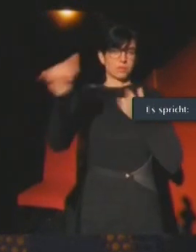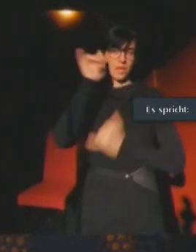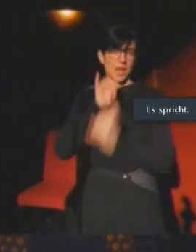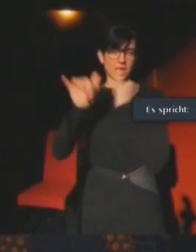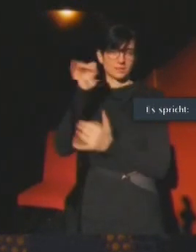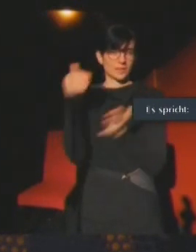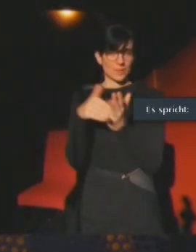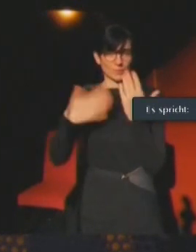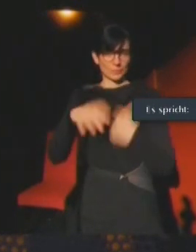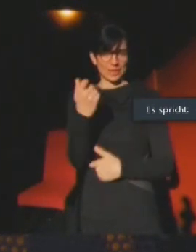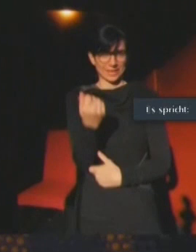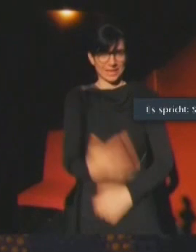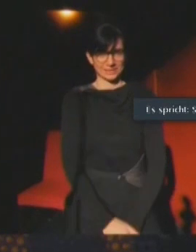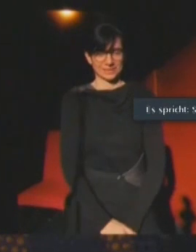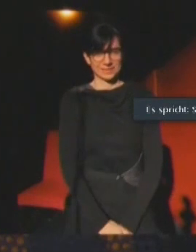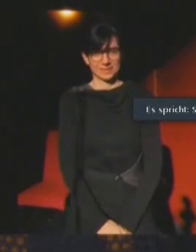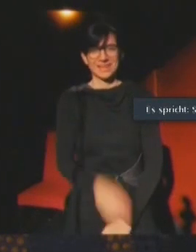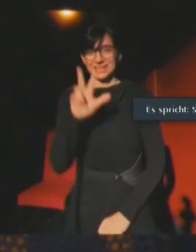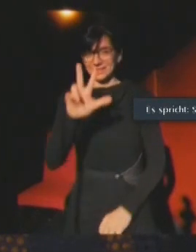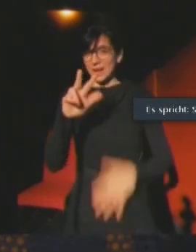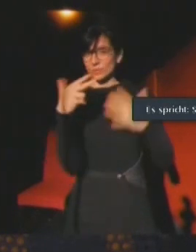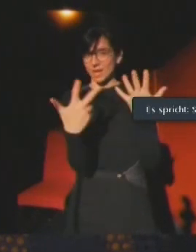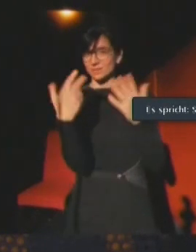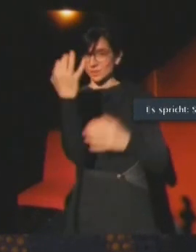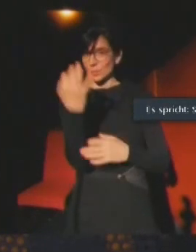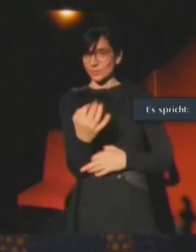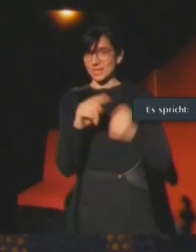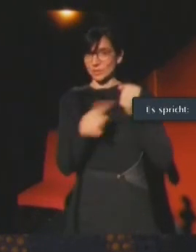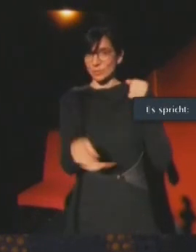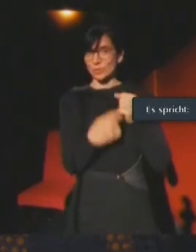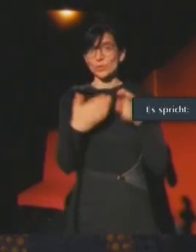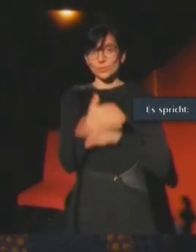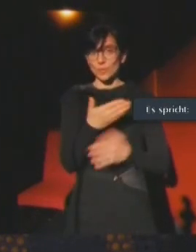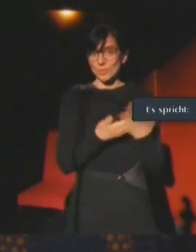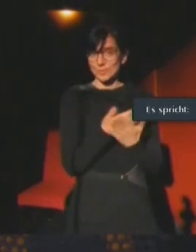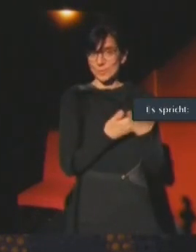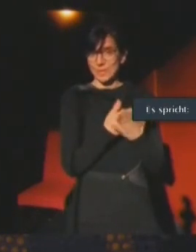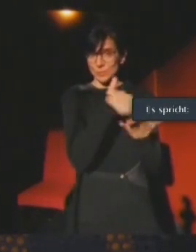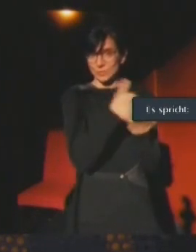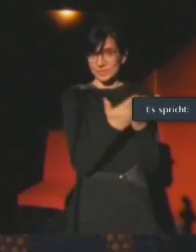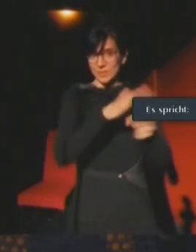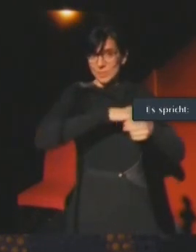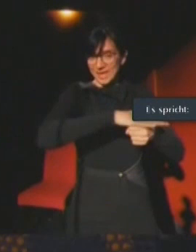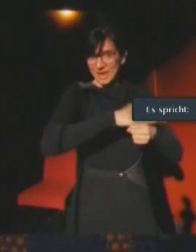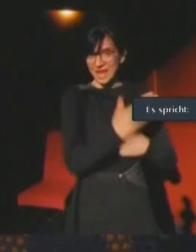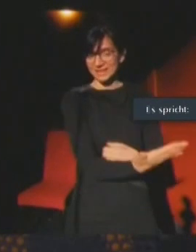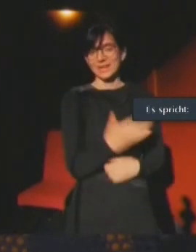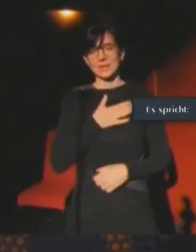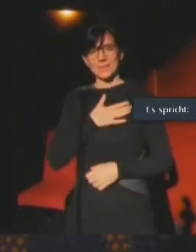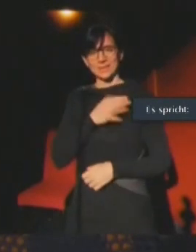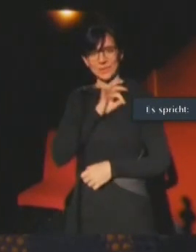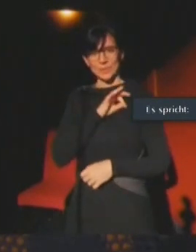mehr notwendig ist. 83% des Budgets werden in den Bildungssektor fließen. Ich hoffe, meine Kollegen von